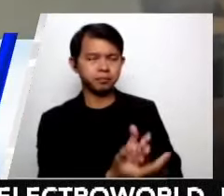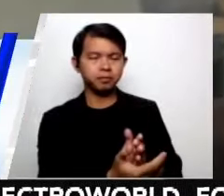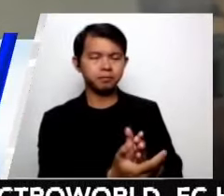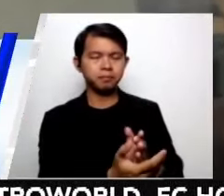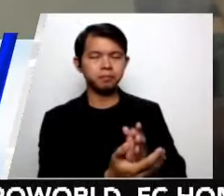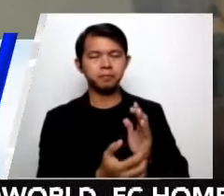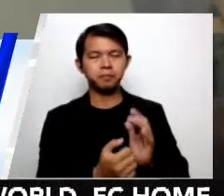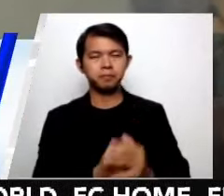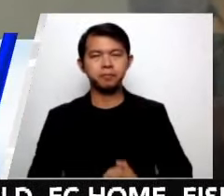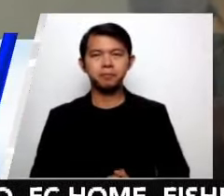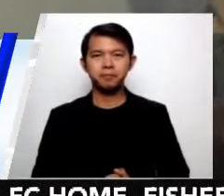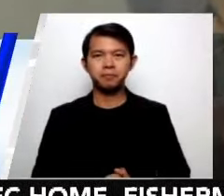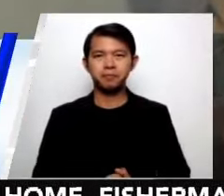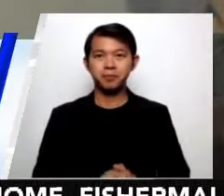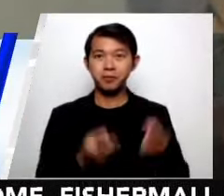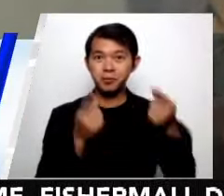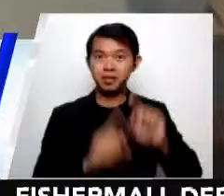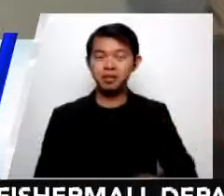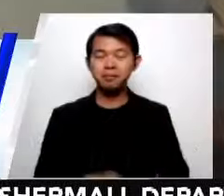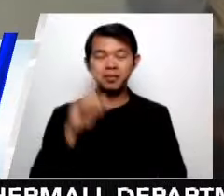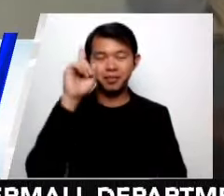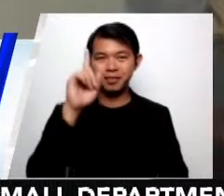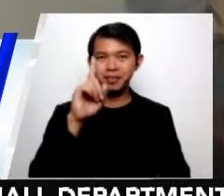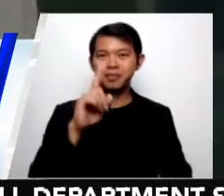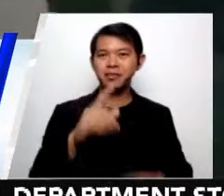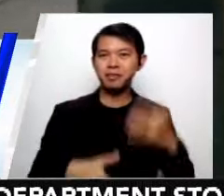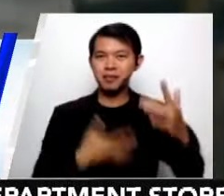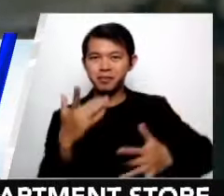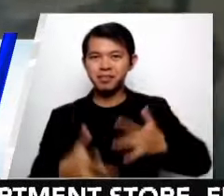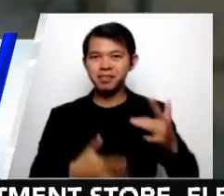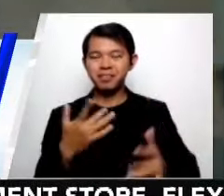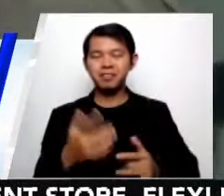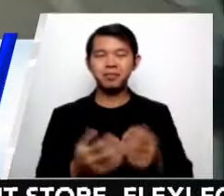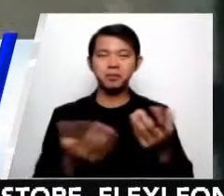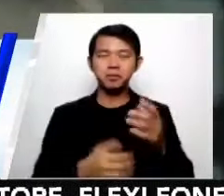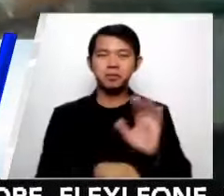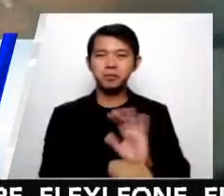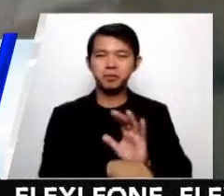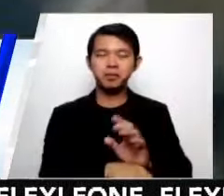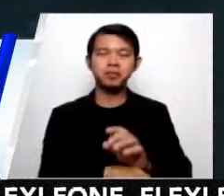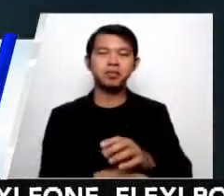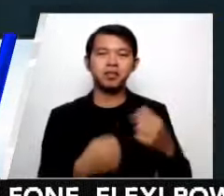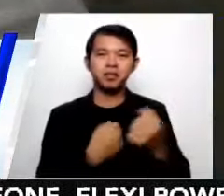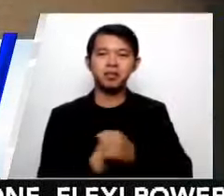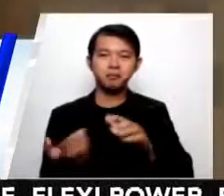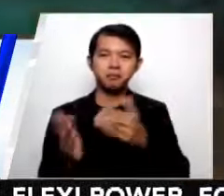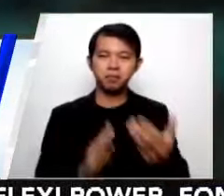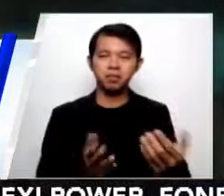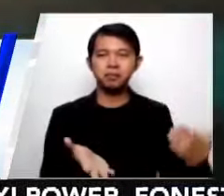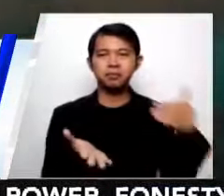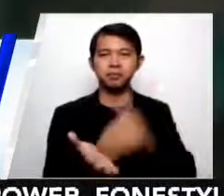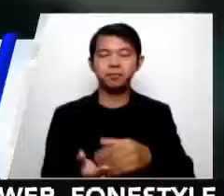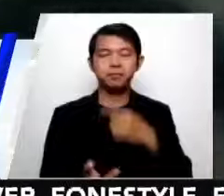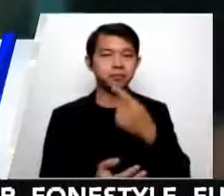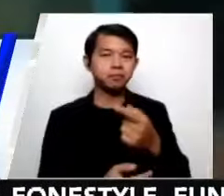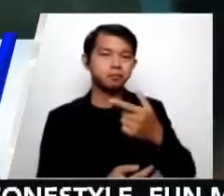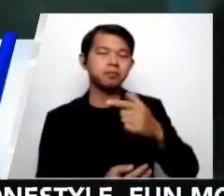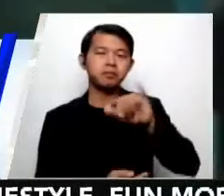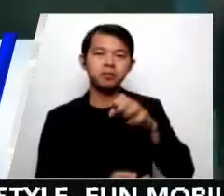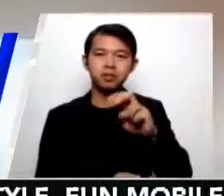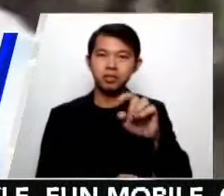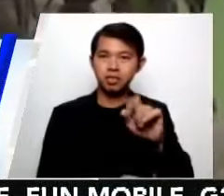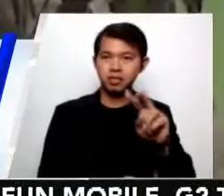Painit ng painit ang mga eksena sa Love, Die, Repeat. Kaya si Angela, played by Jeneline Mercado, happy sa magandang feedback ng